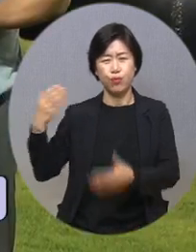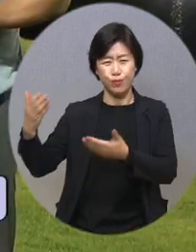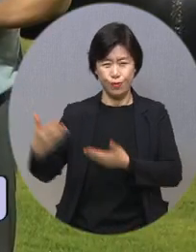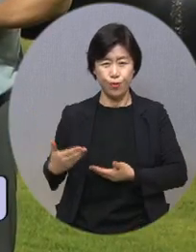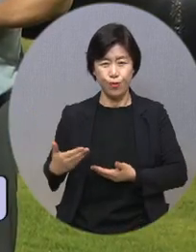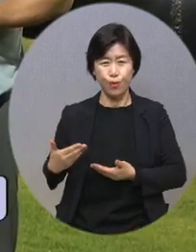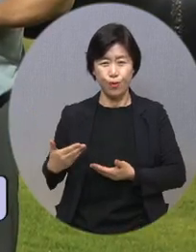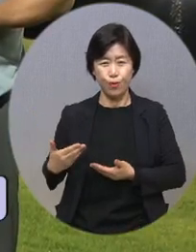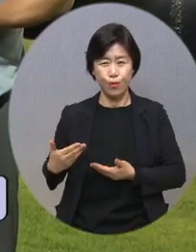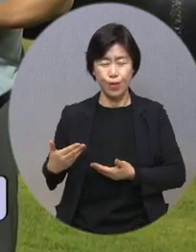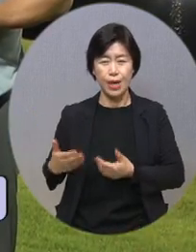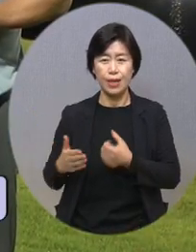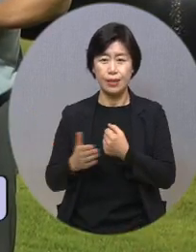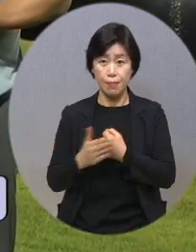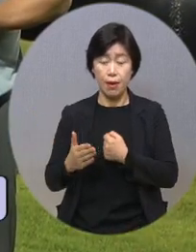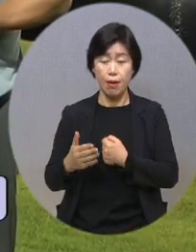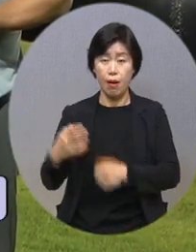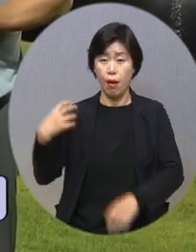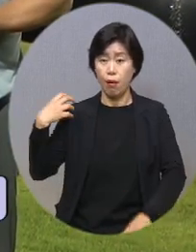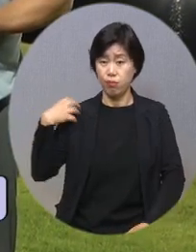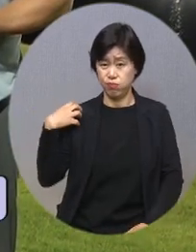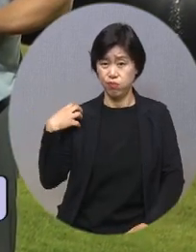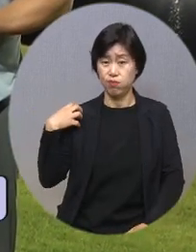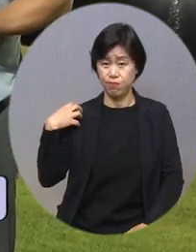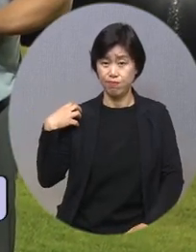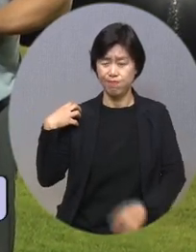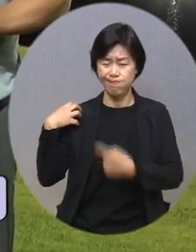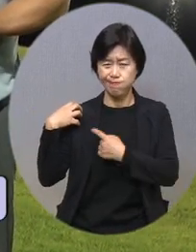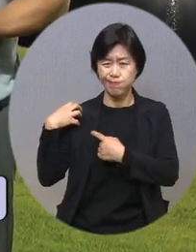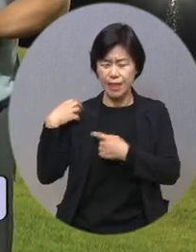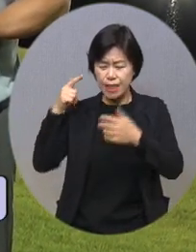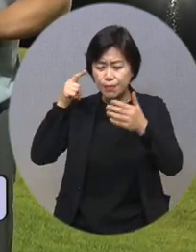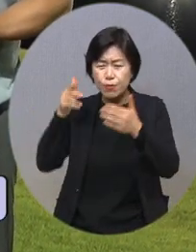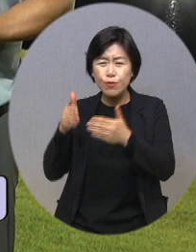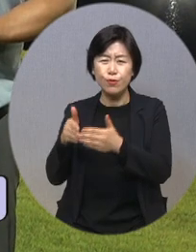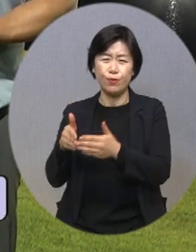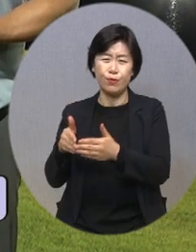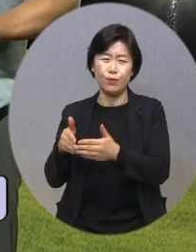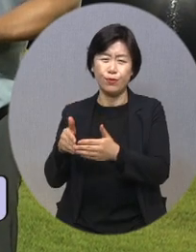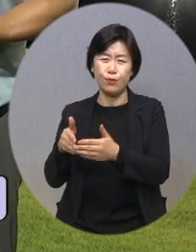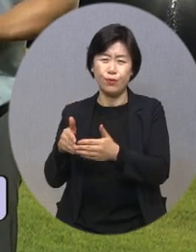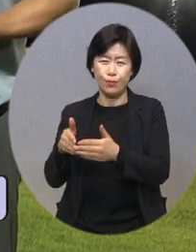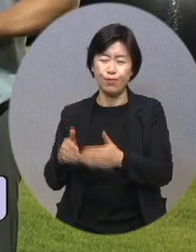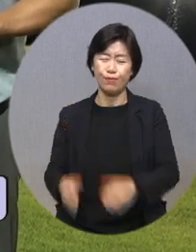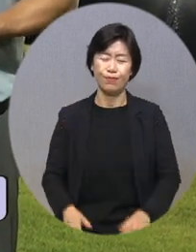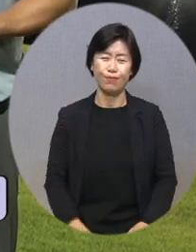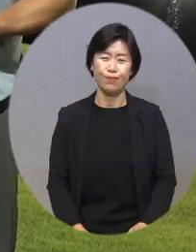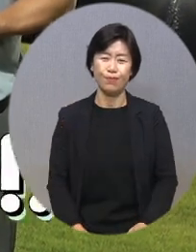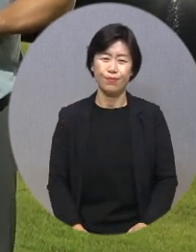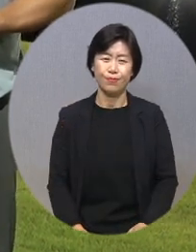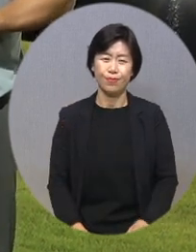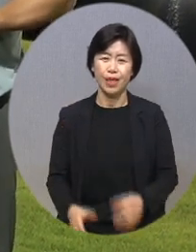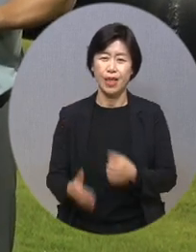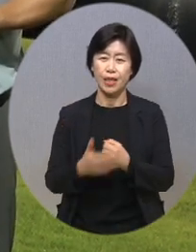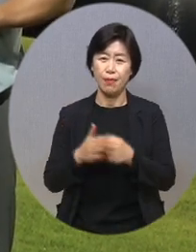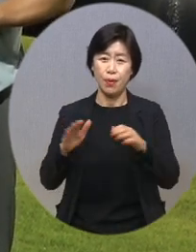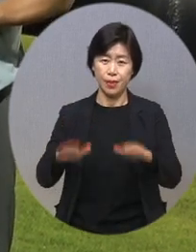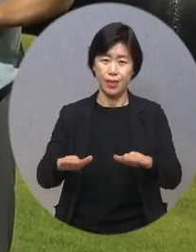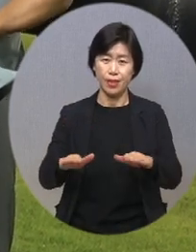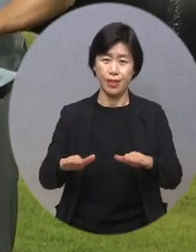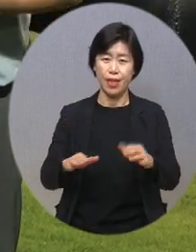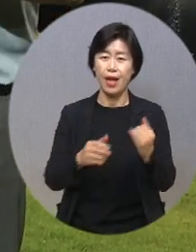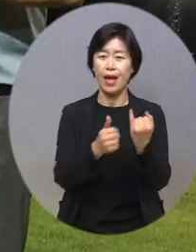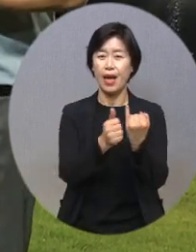저랑 그 임무를 제가 좀 수행하느라고 나름 핑계 아닌 핑계를 대보면 네, 맞아요. 오늘은